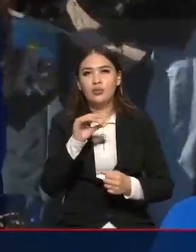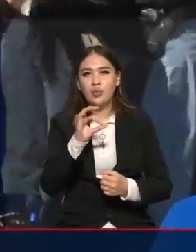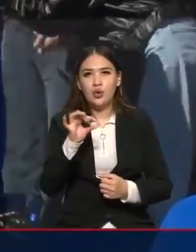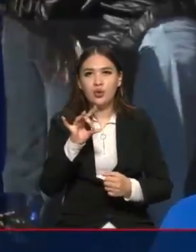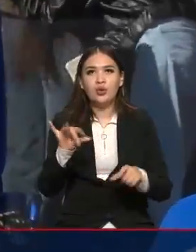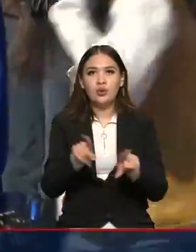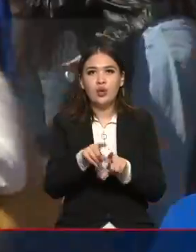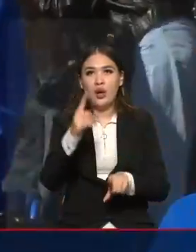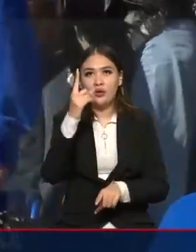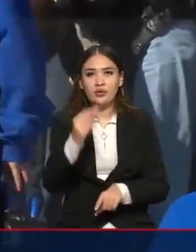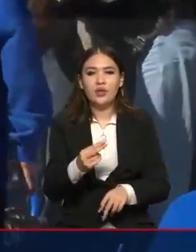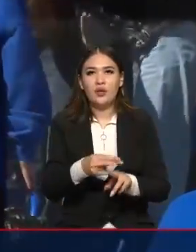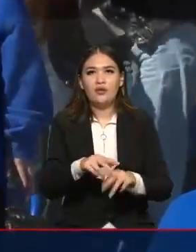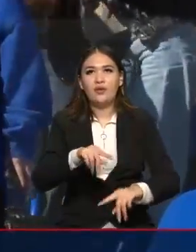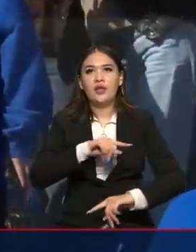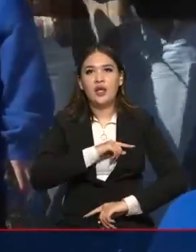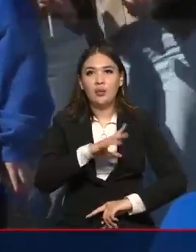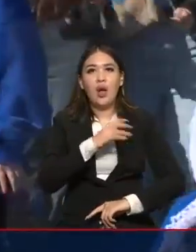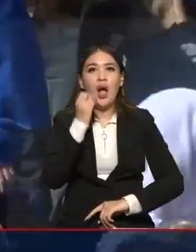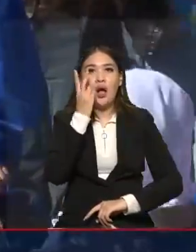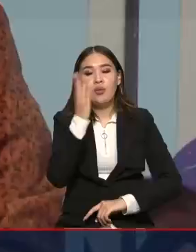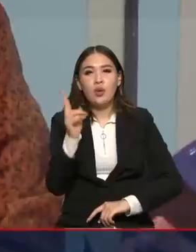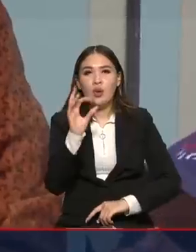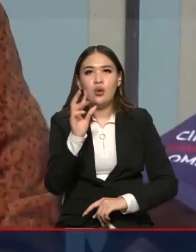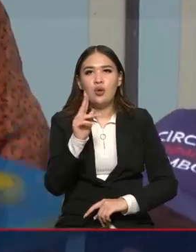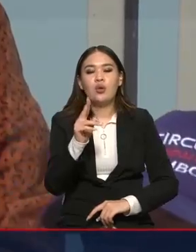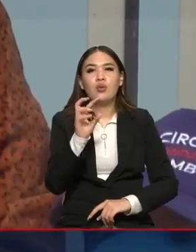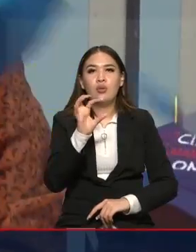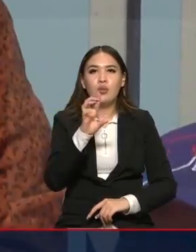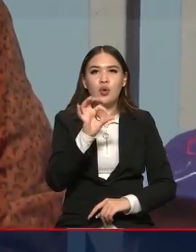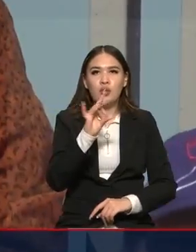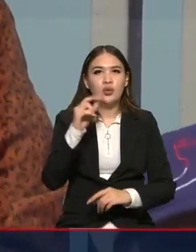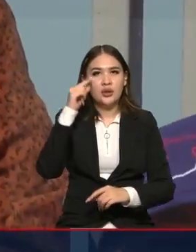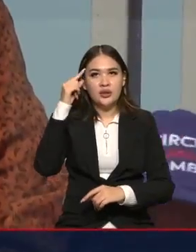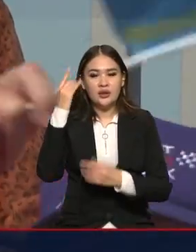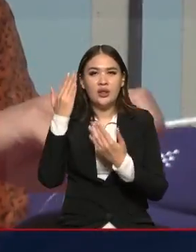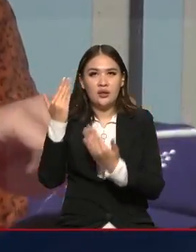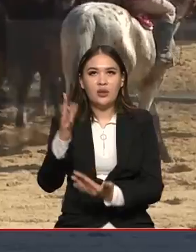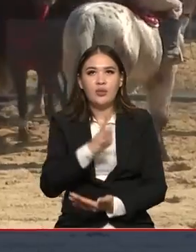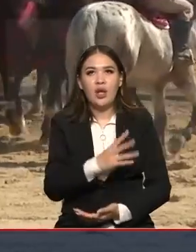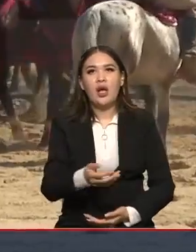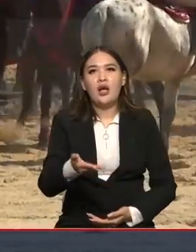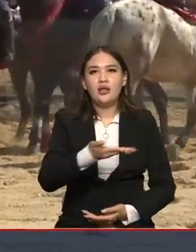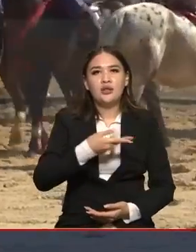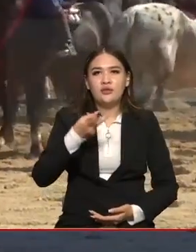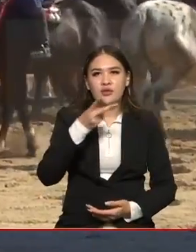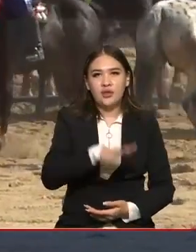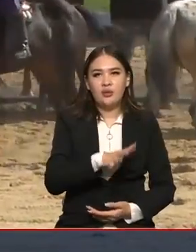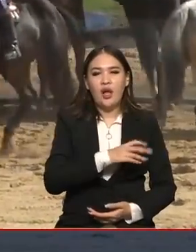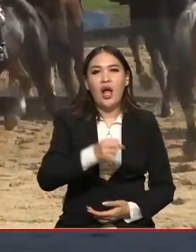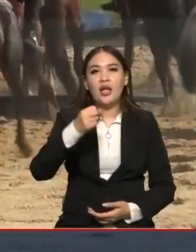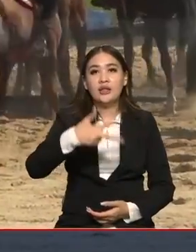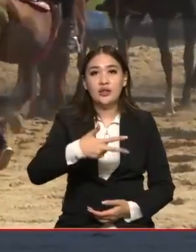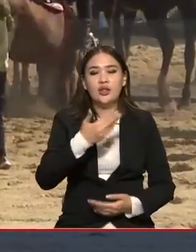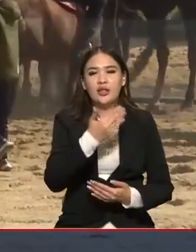именно в один день прошли эти финалы. После обеда в кокбору удача улыбнулась Кыргызстану. Вторыми стали наши спортсмены. А тройку призеров